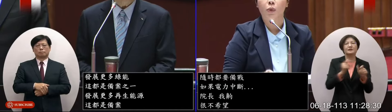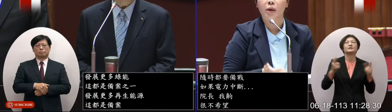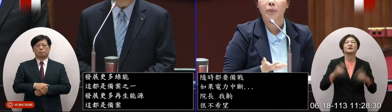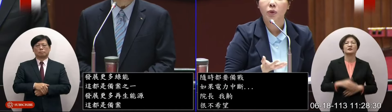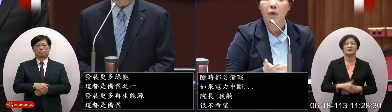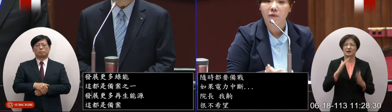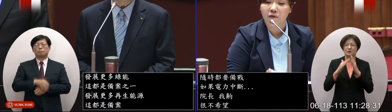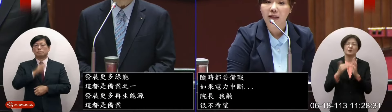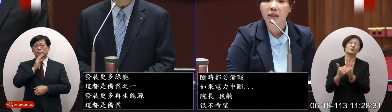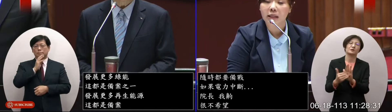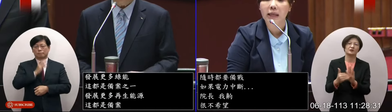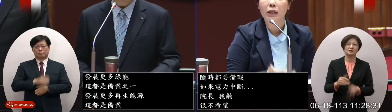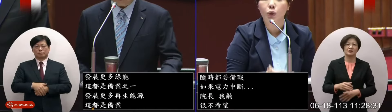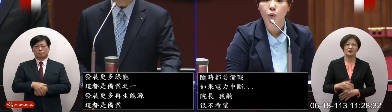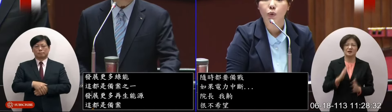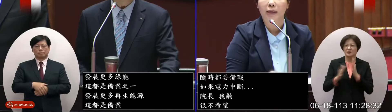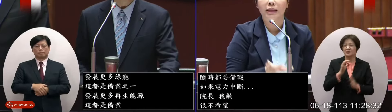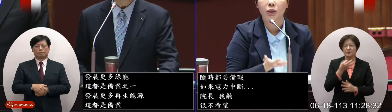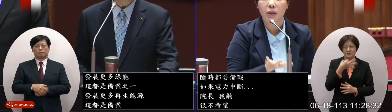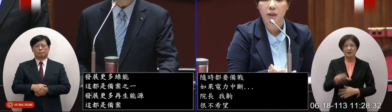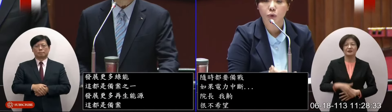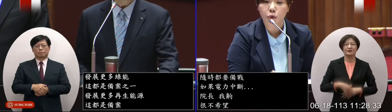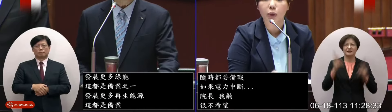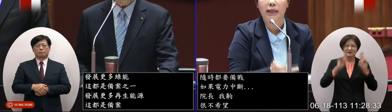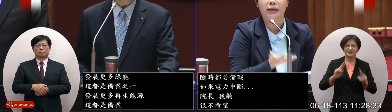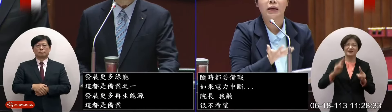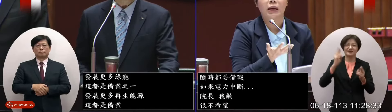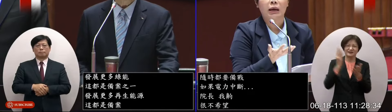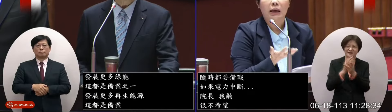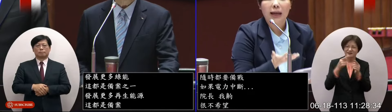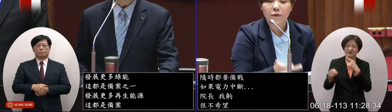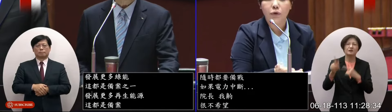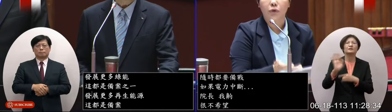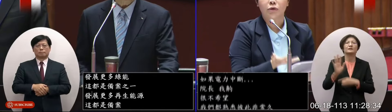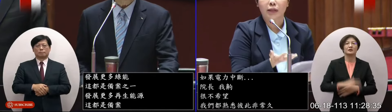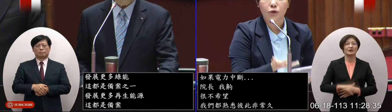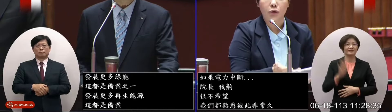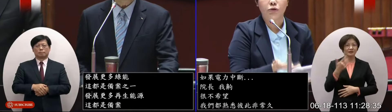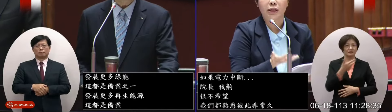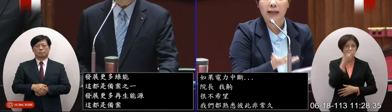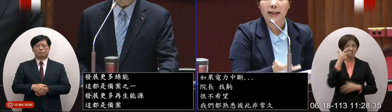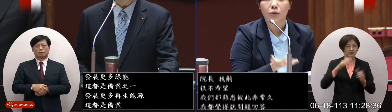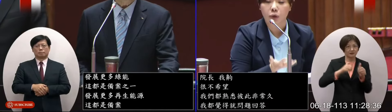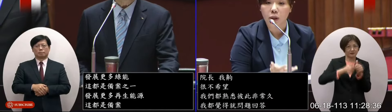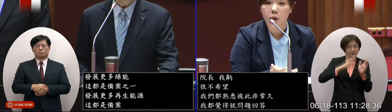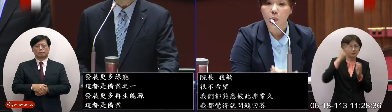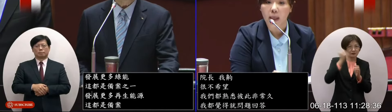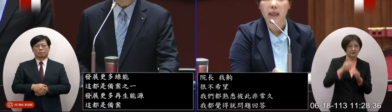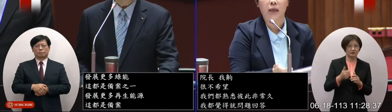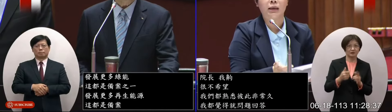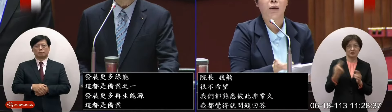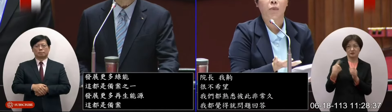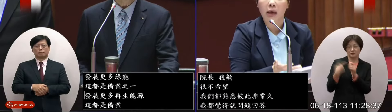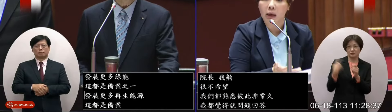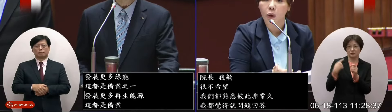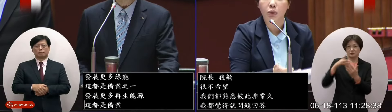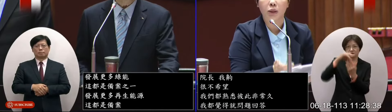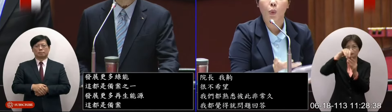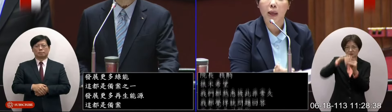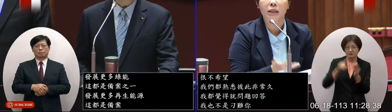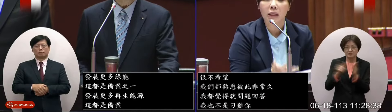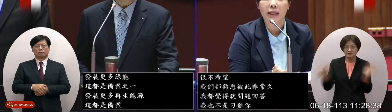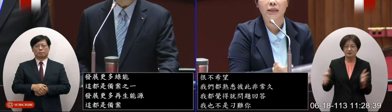仗，我更不希望发生电力中断。但是这是去年。赖副总统在选举跟台大学生的回应，那我也很